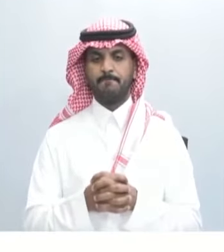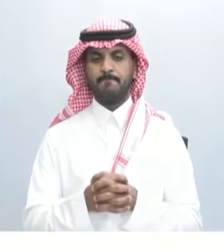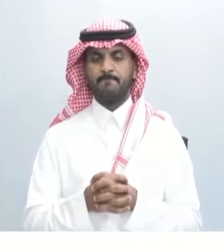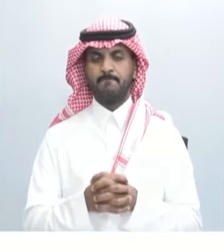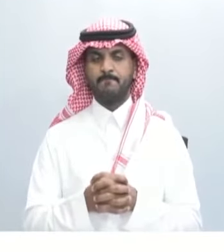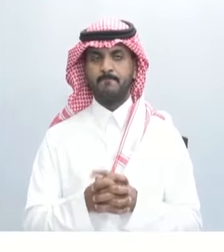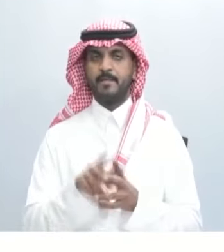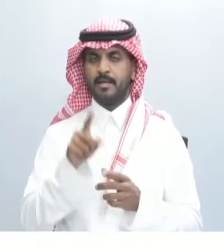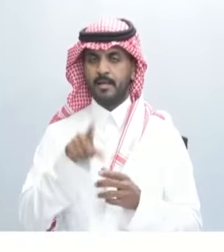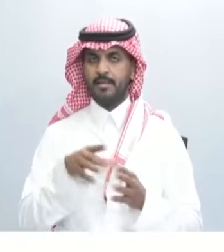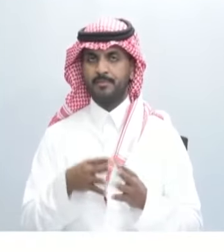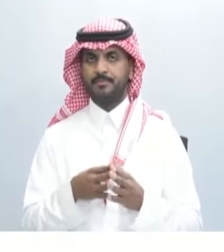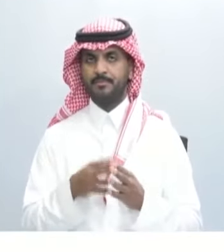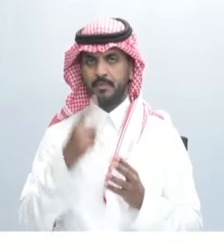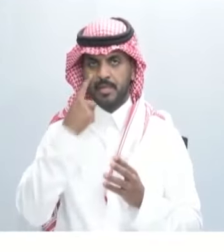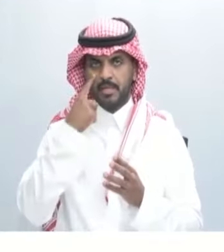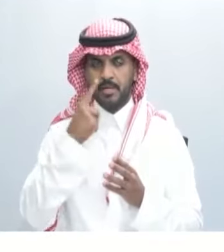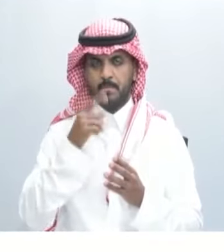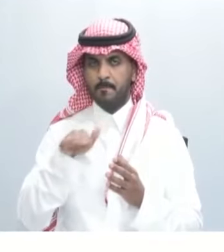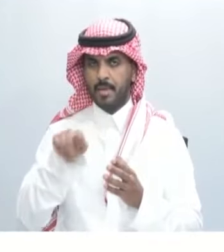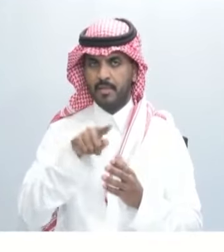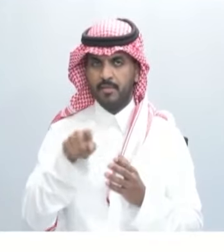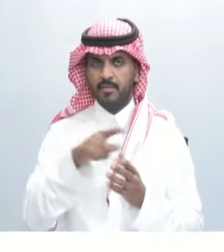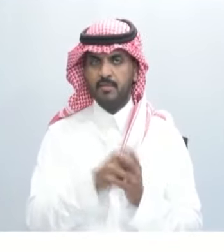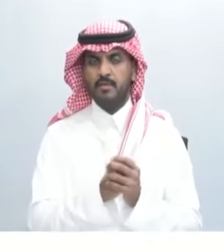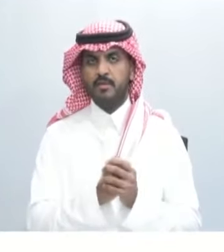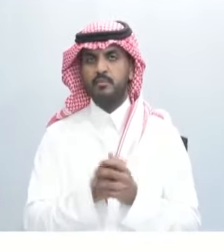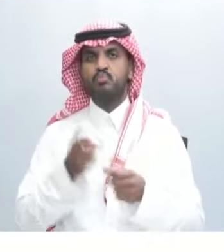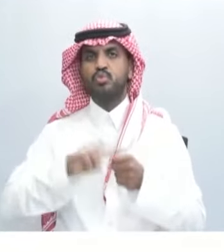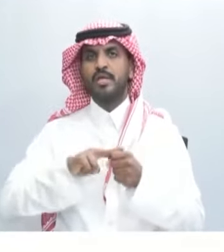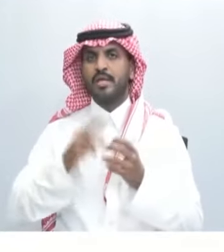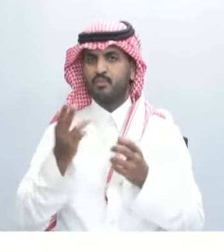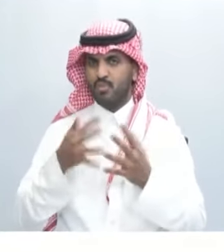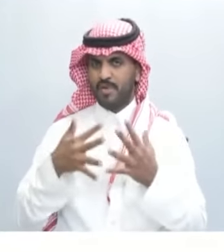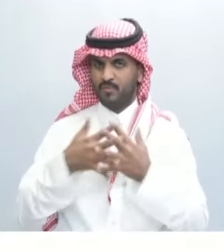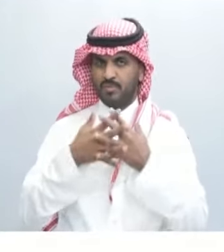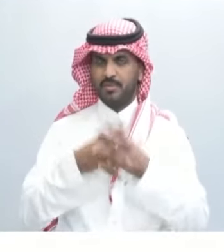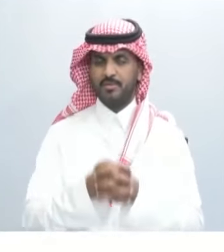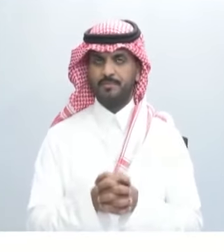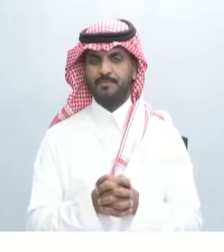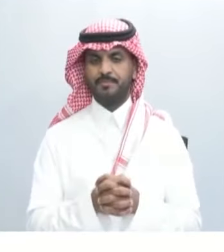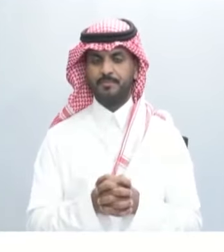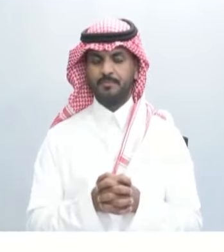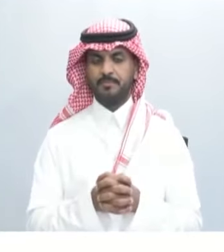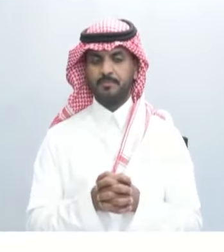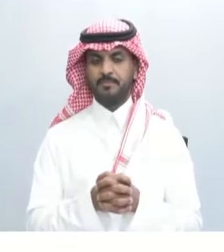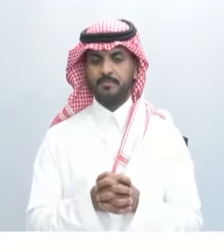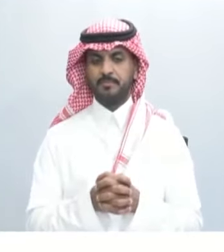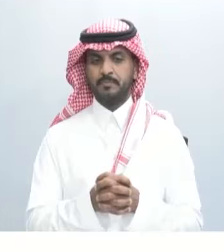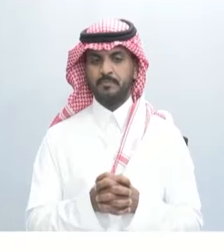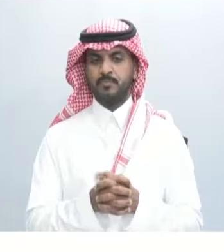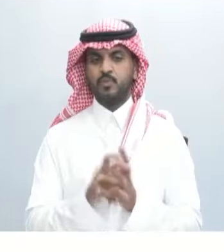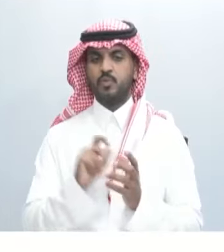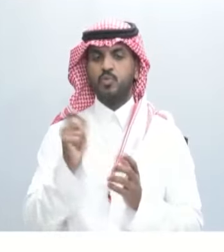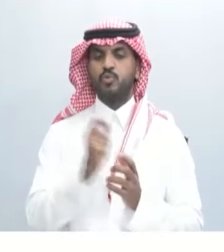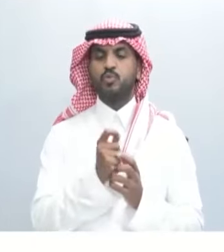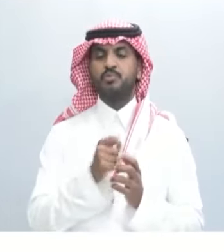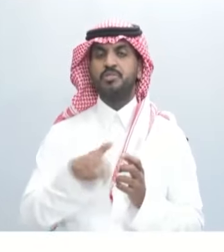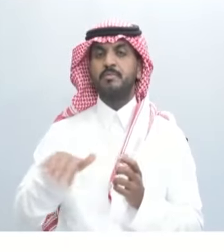يا ابطال الان نرى ان بعض المضاعفات مشتركه صح ولا لا مبدعين الان يقول اكتب